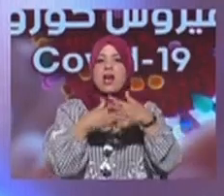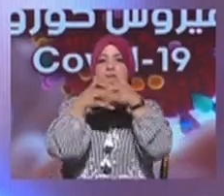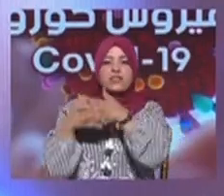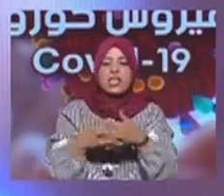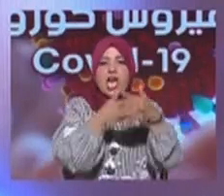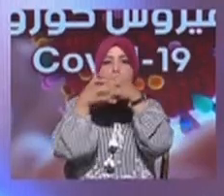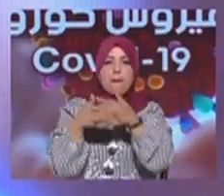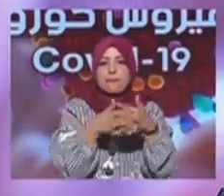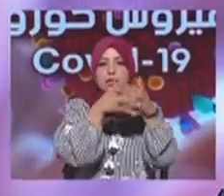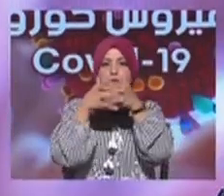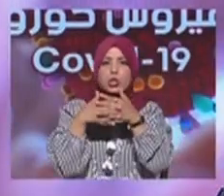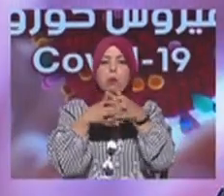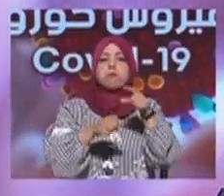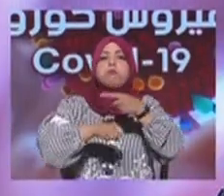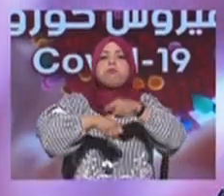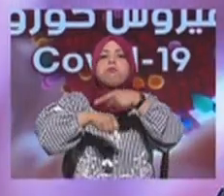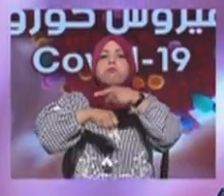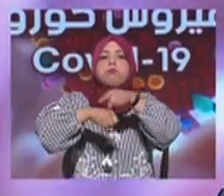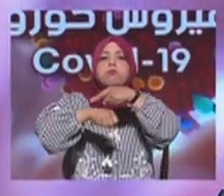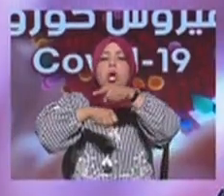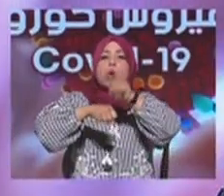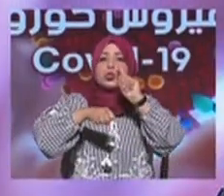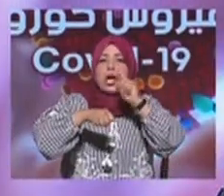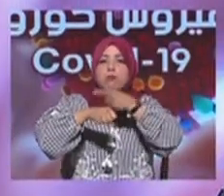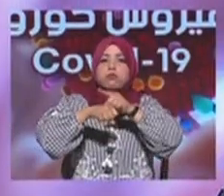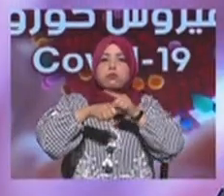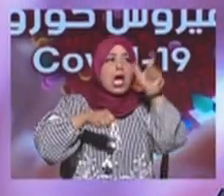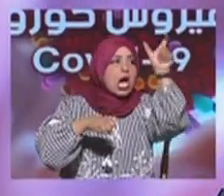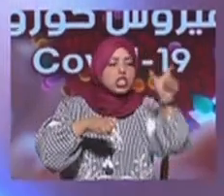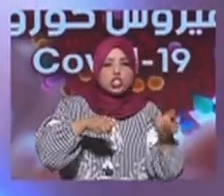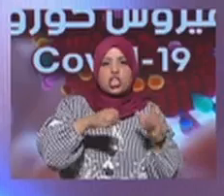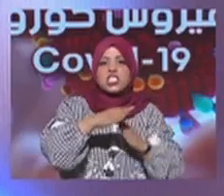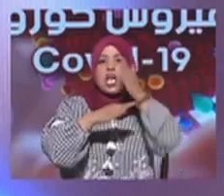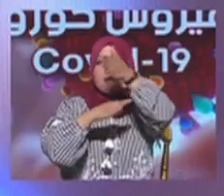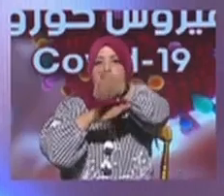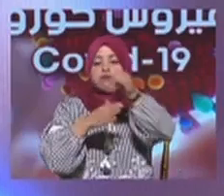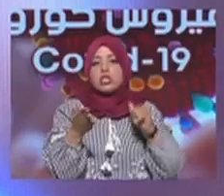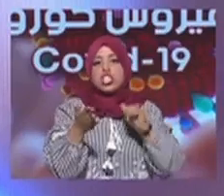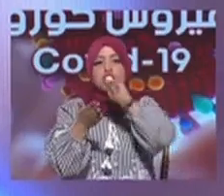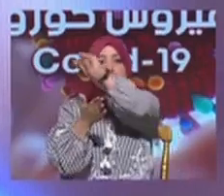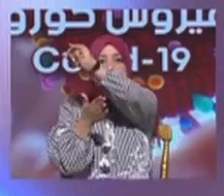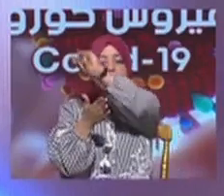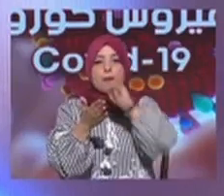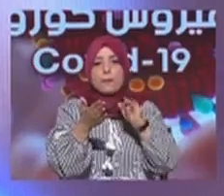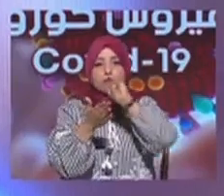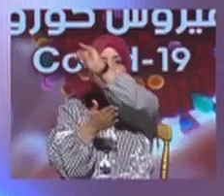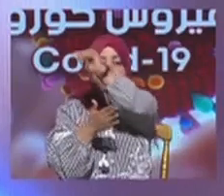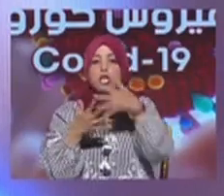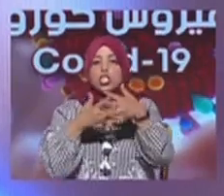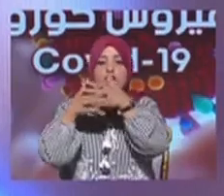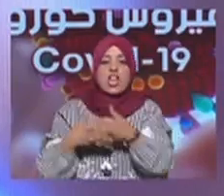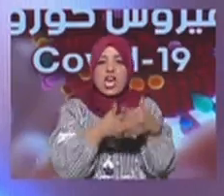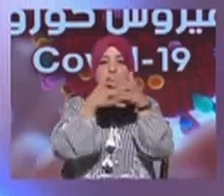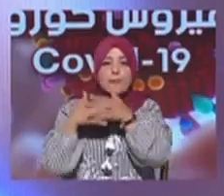مخر الامريكا جاي مخر ما فما ناس مشاو لامريكا في الوقت هذاك دونك اكيد جابوه معناتها ومن بعد زاد لقات